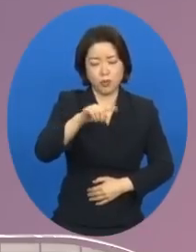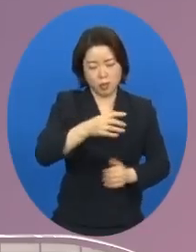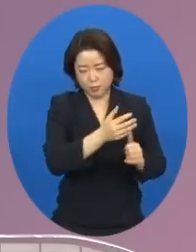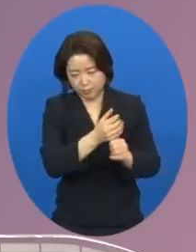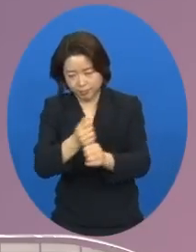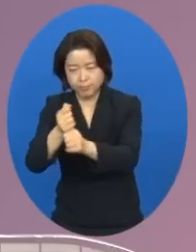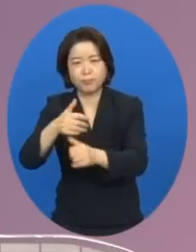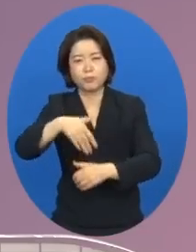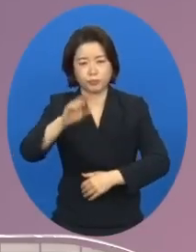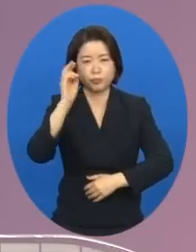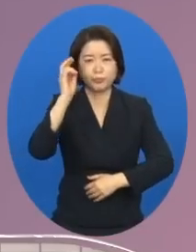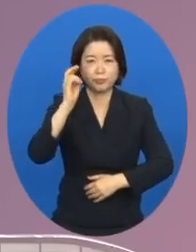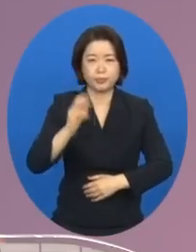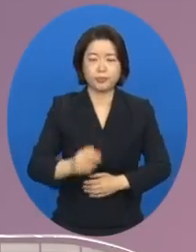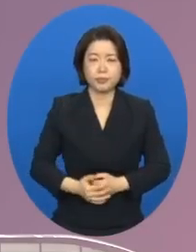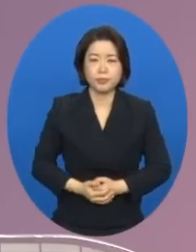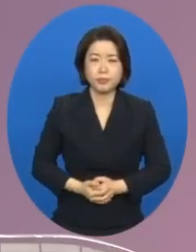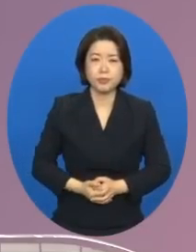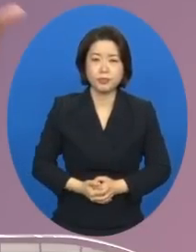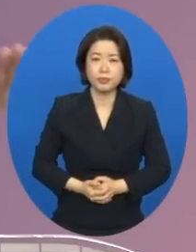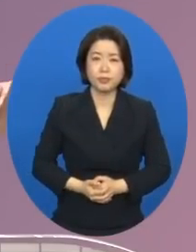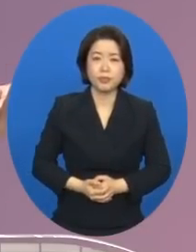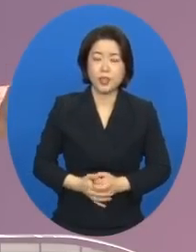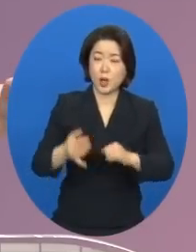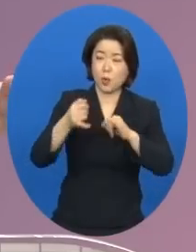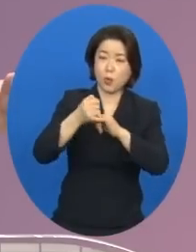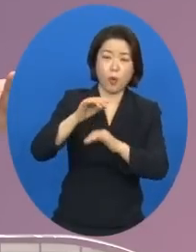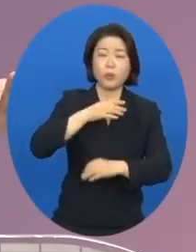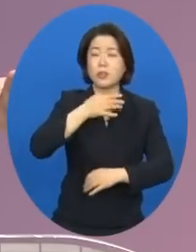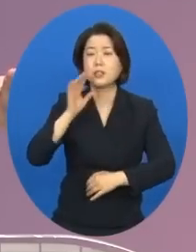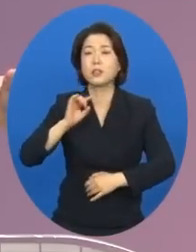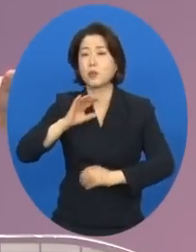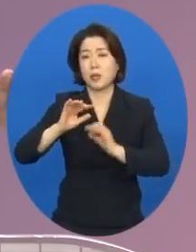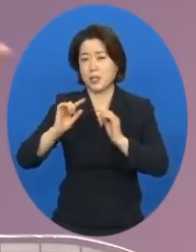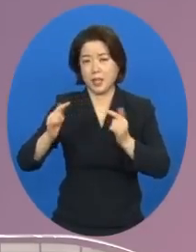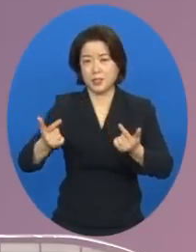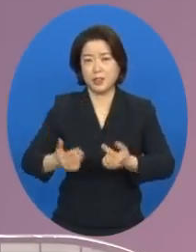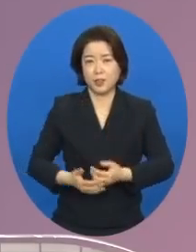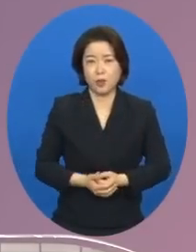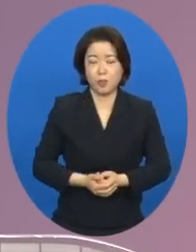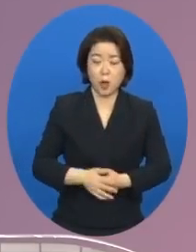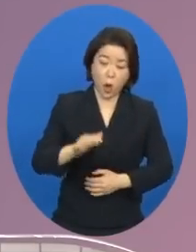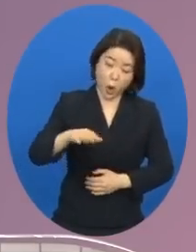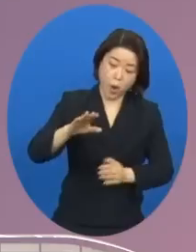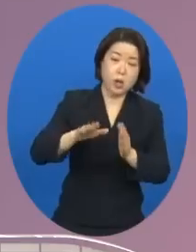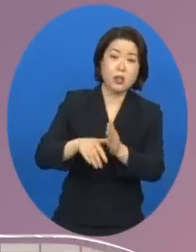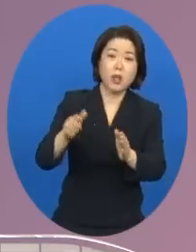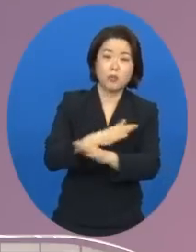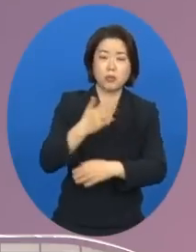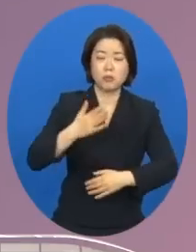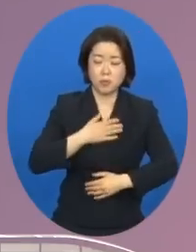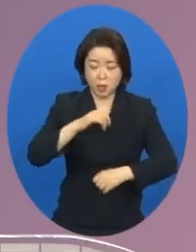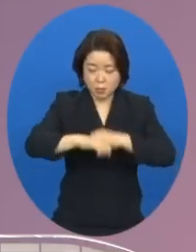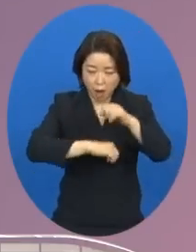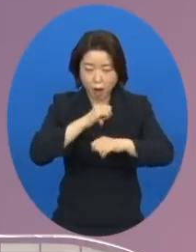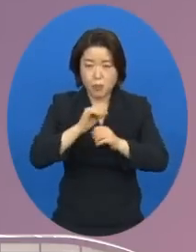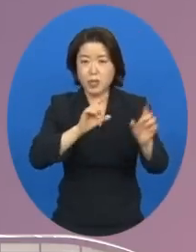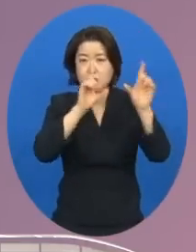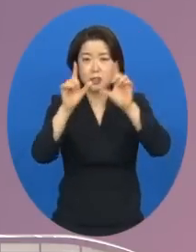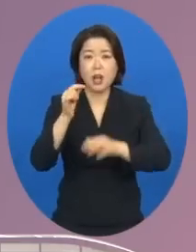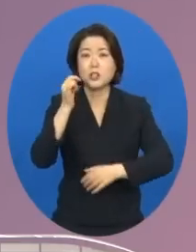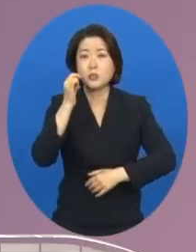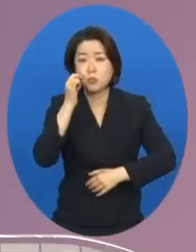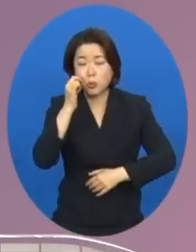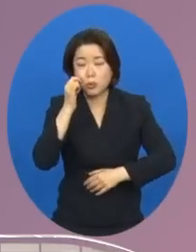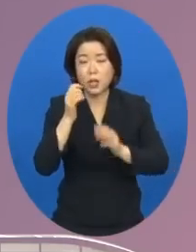갈 것이다. 꼭 늙어서만 아닙니다. 어려서부터도 자기 마음대로 살지 못하는